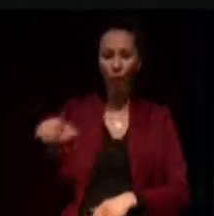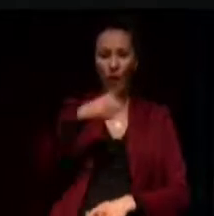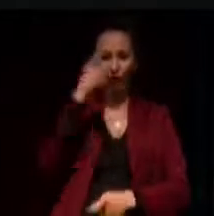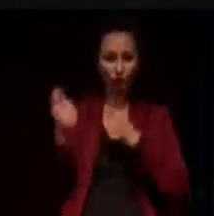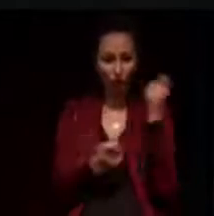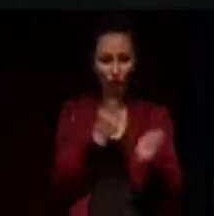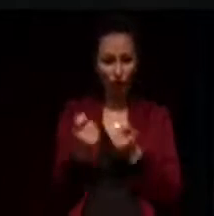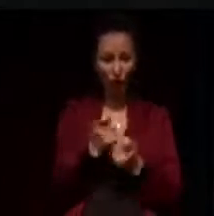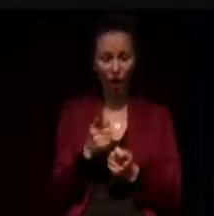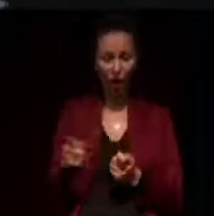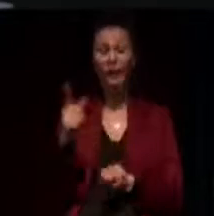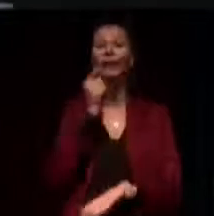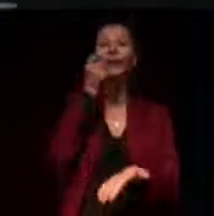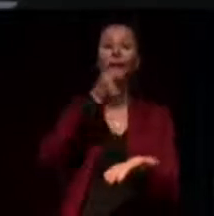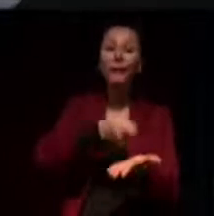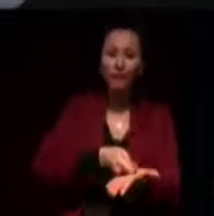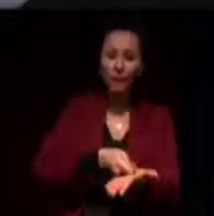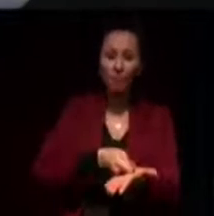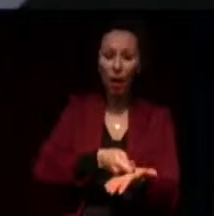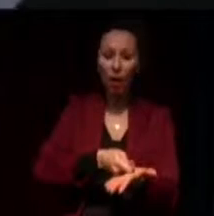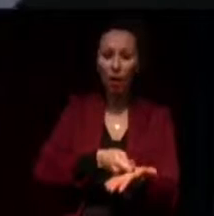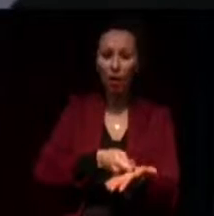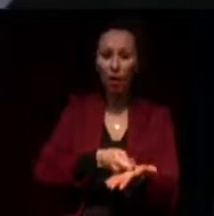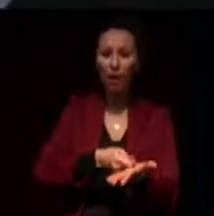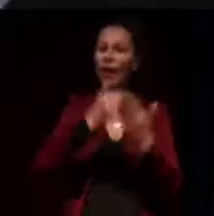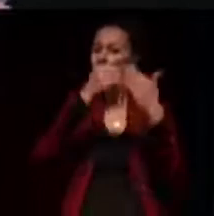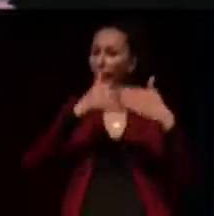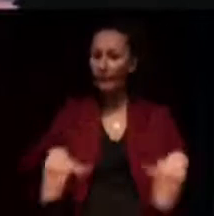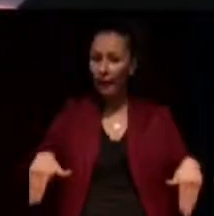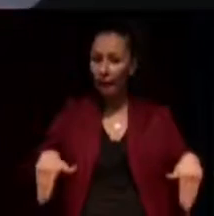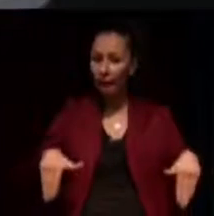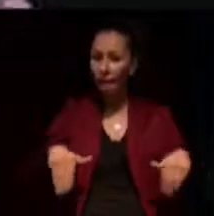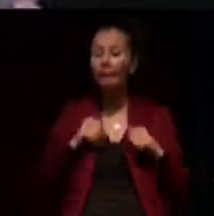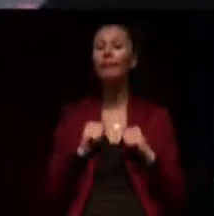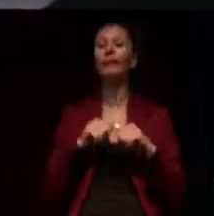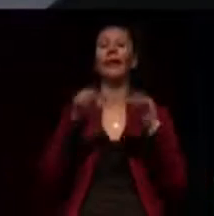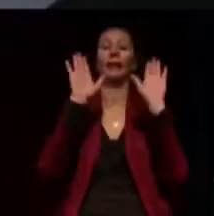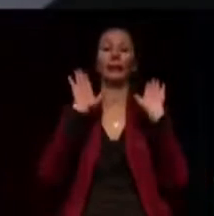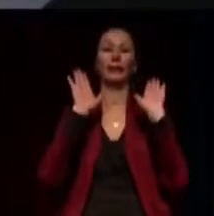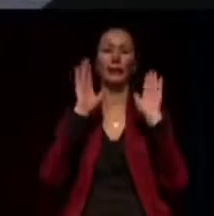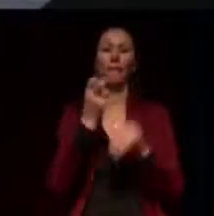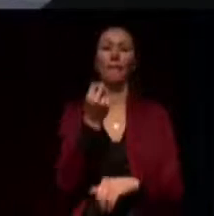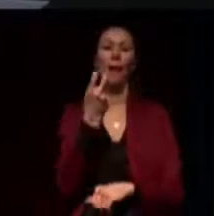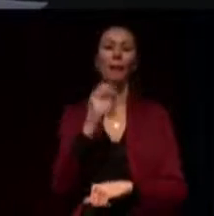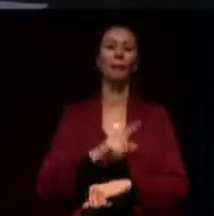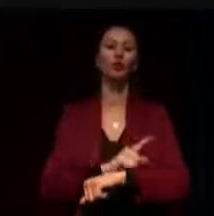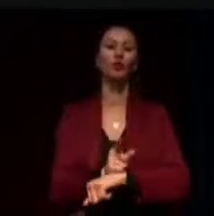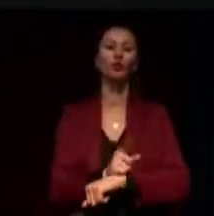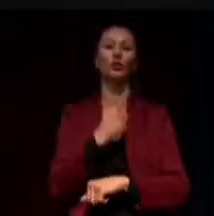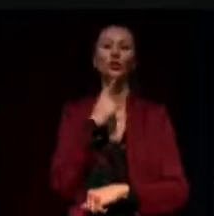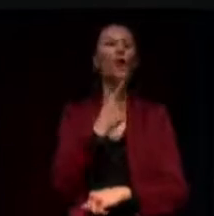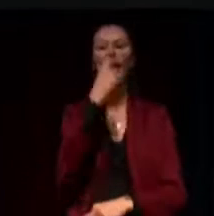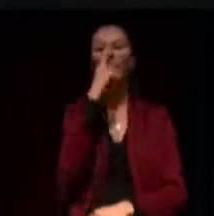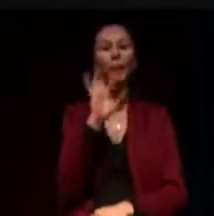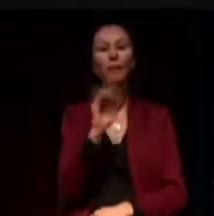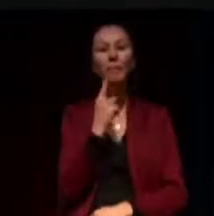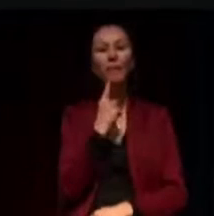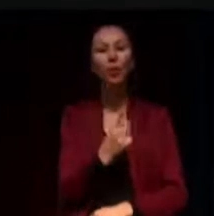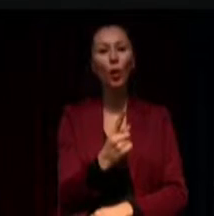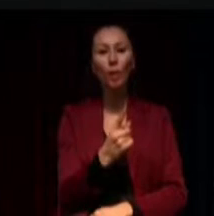çalışan yatırıma engel değildi pandemi süreci diyor. Kim diyor